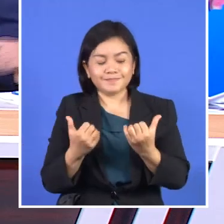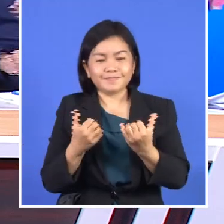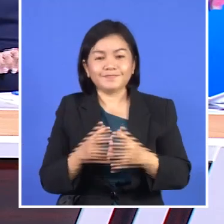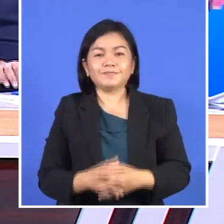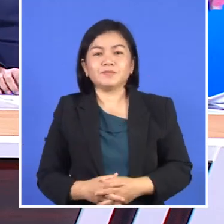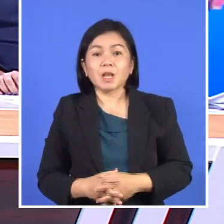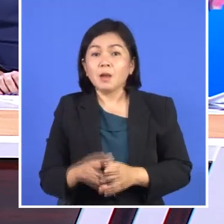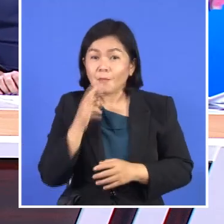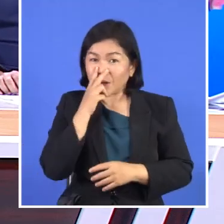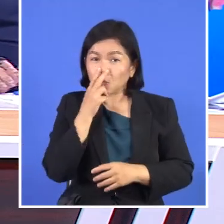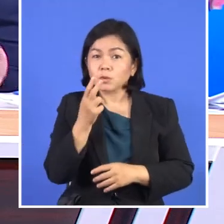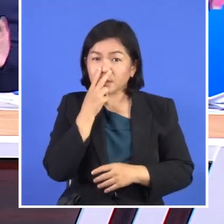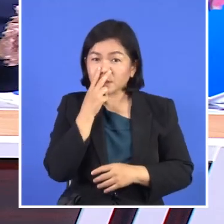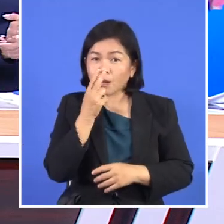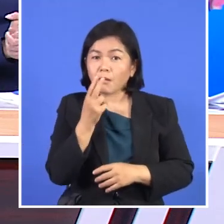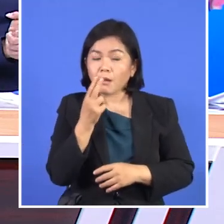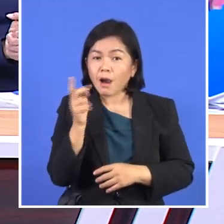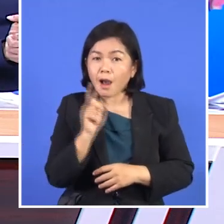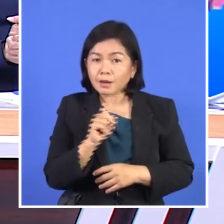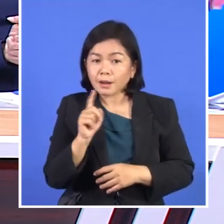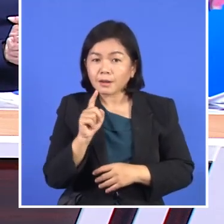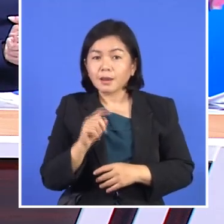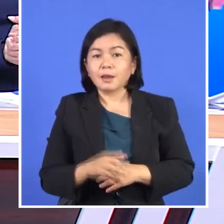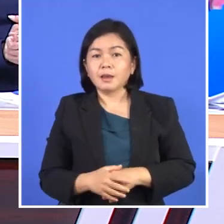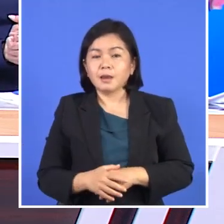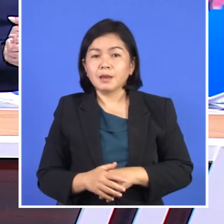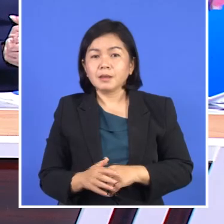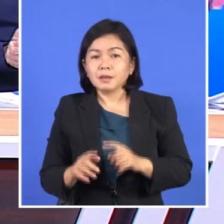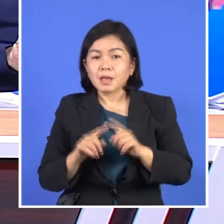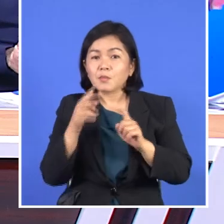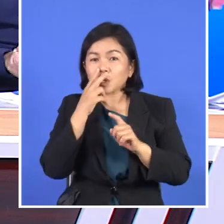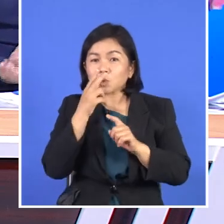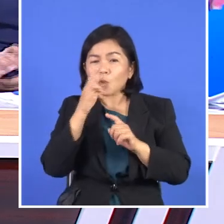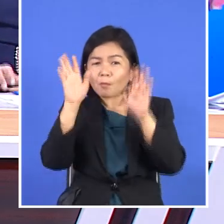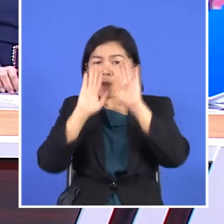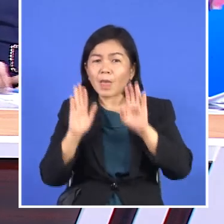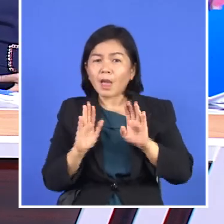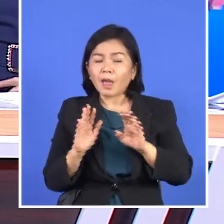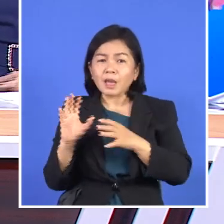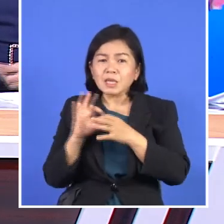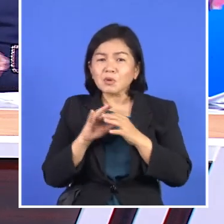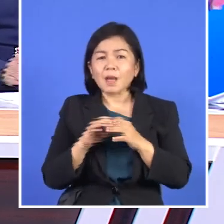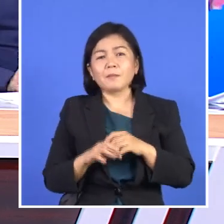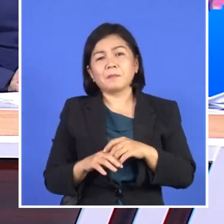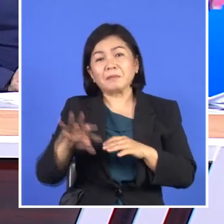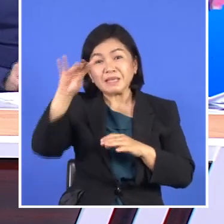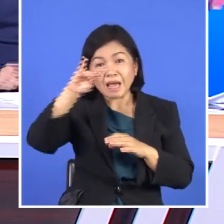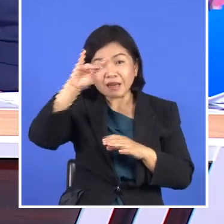อ่ะมาถึงเรื่องนี้เราไม่ใช่ตัวตึงนะแต่เราเป็นตัวตืดกำลังพูดถึงพยาธิ อ่ะ โ